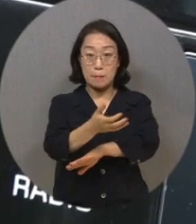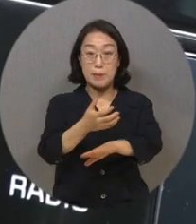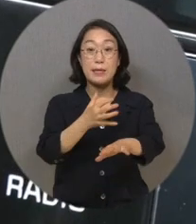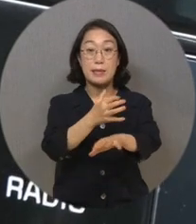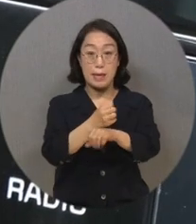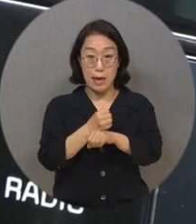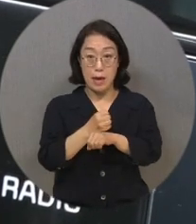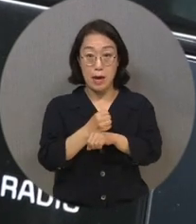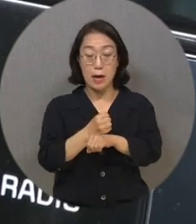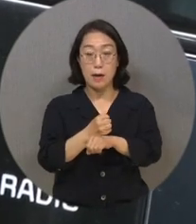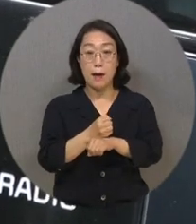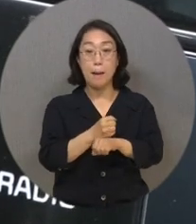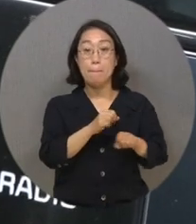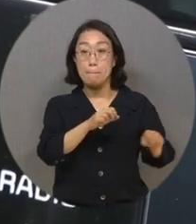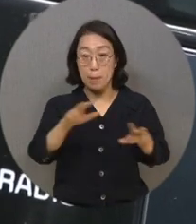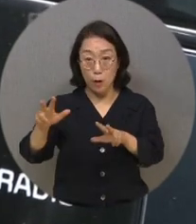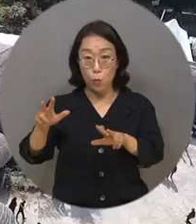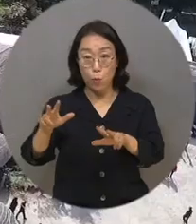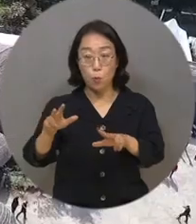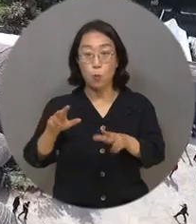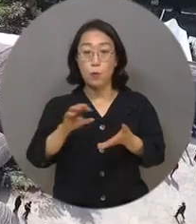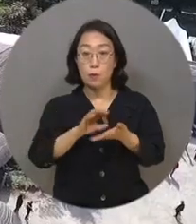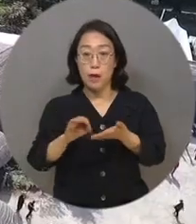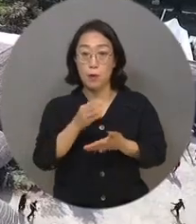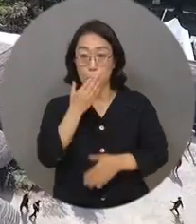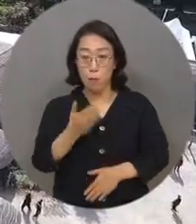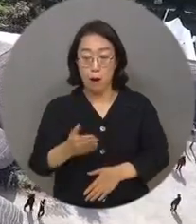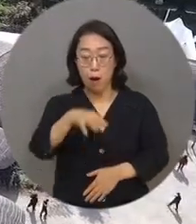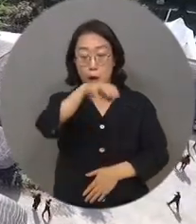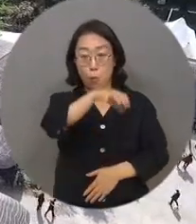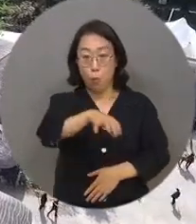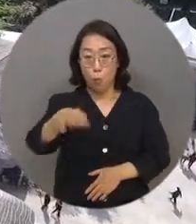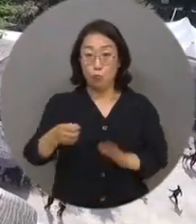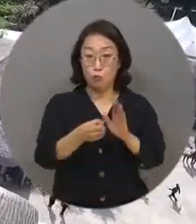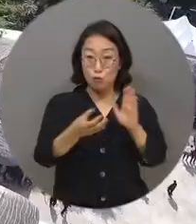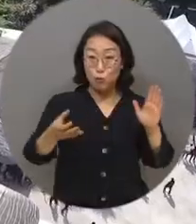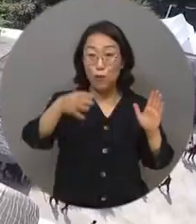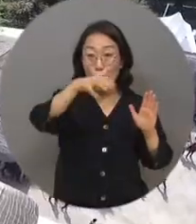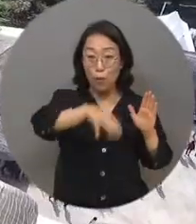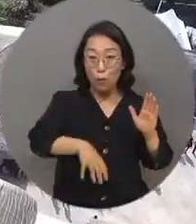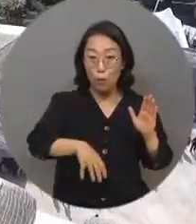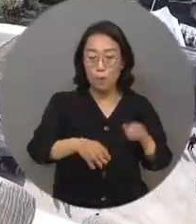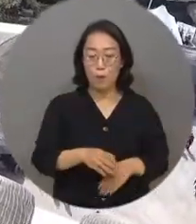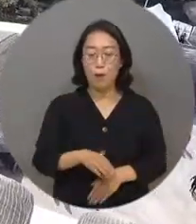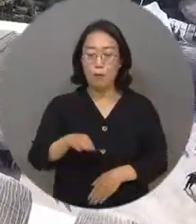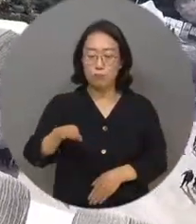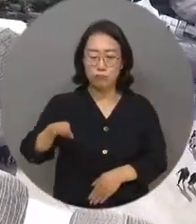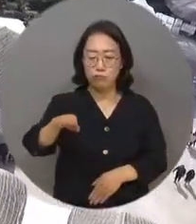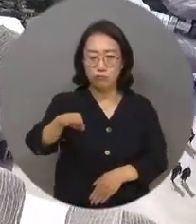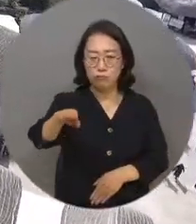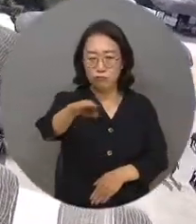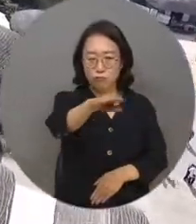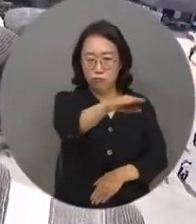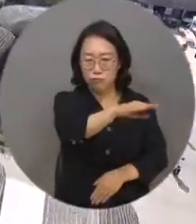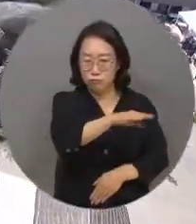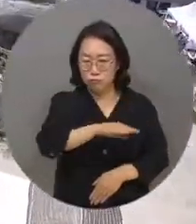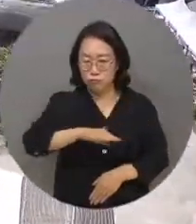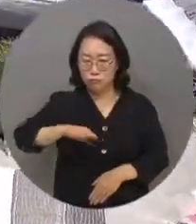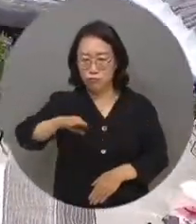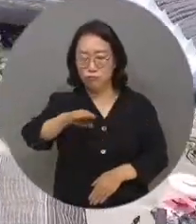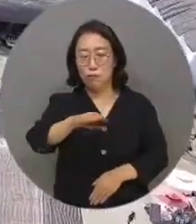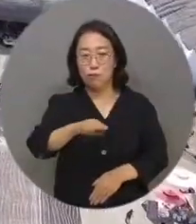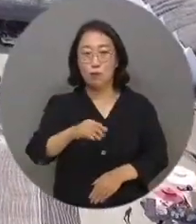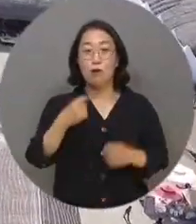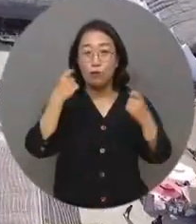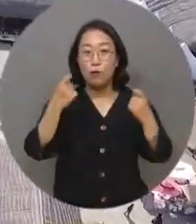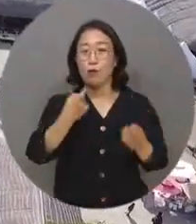통해 대기 없이 이용할 수 있으며 주요 관광지를 맞춤형 코스로 운행해 관광약자의 여행 접근성